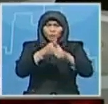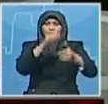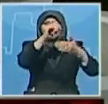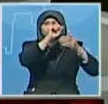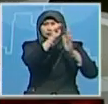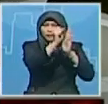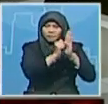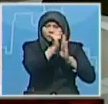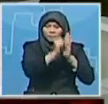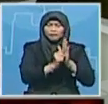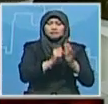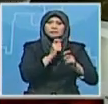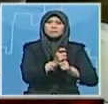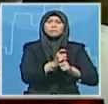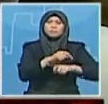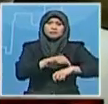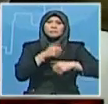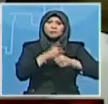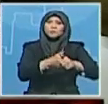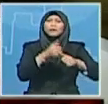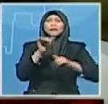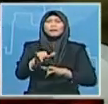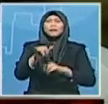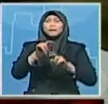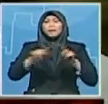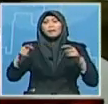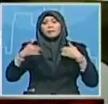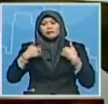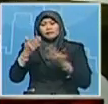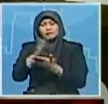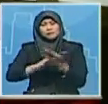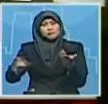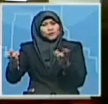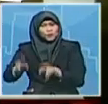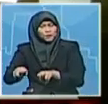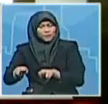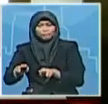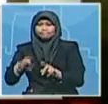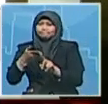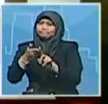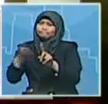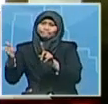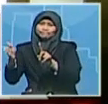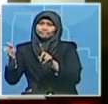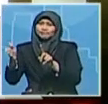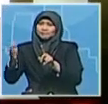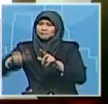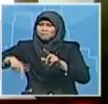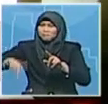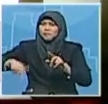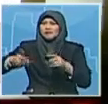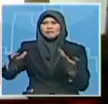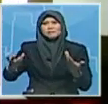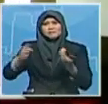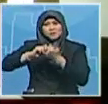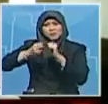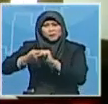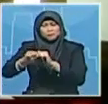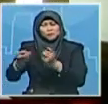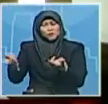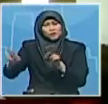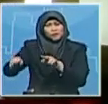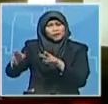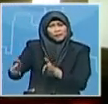dan masa ditetapkan dalam kontrak. Tapi ada juga kontrak yang kadang-kadang tidak dapat disiapkan. Ianya sama ada masalah